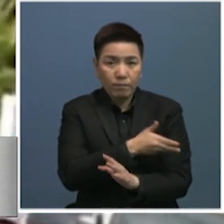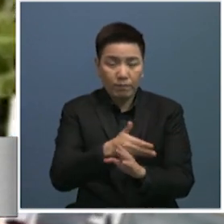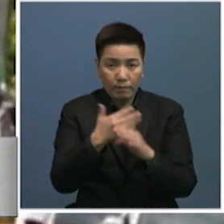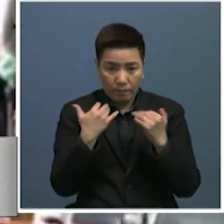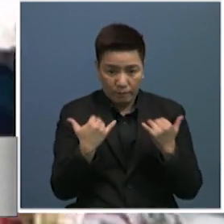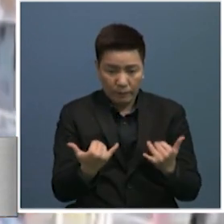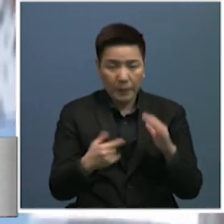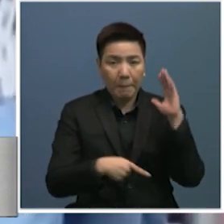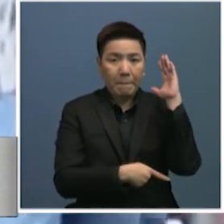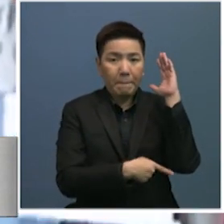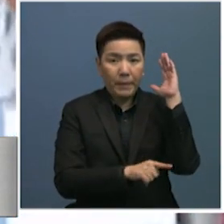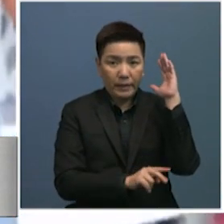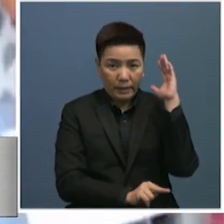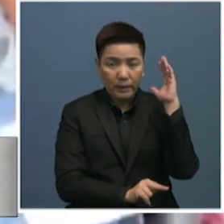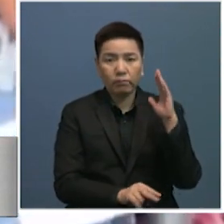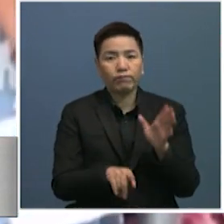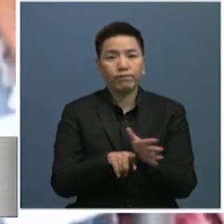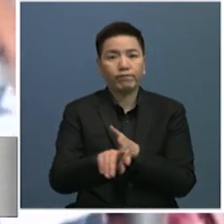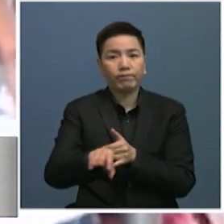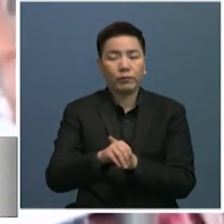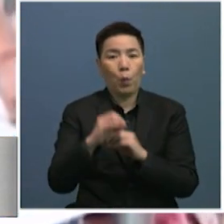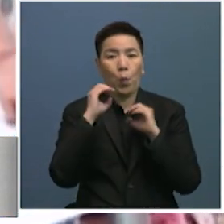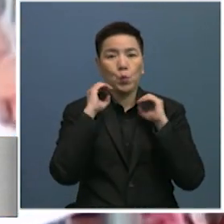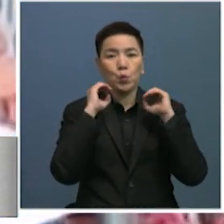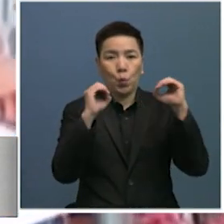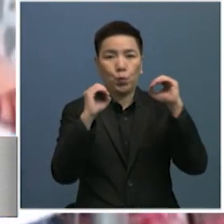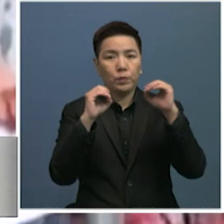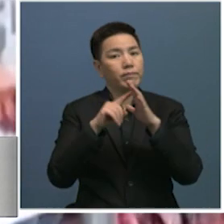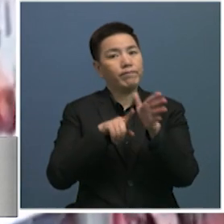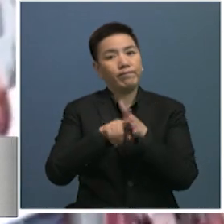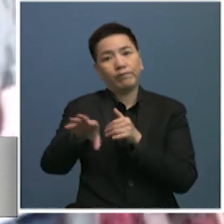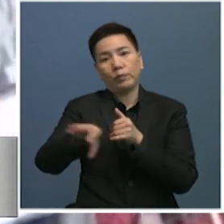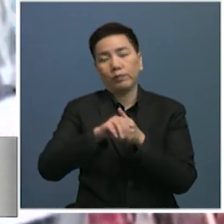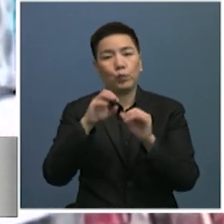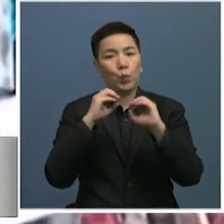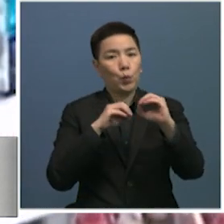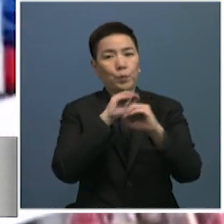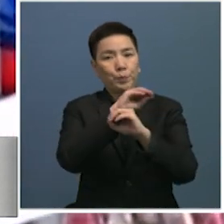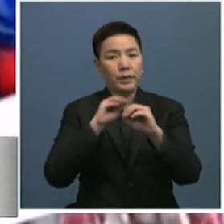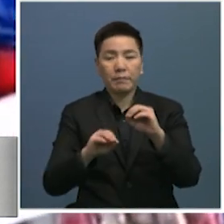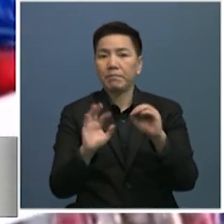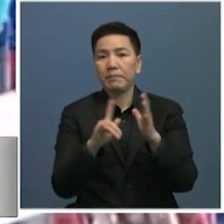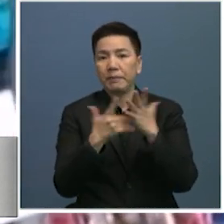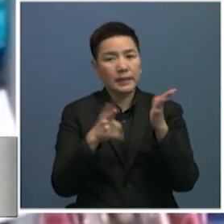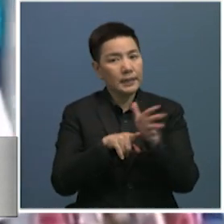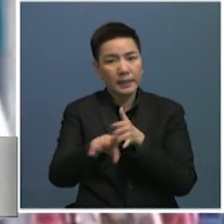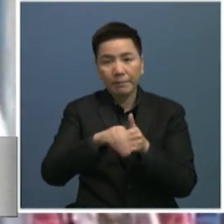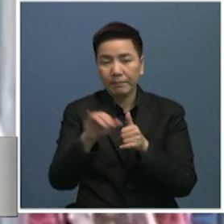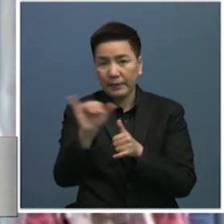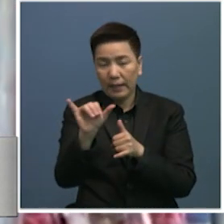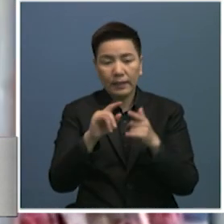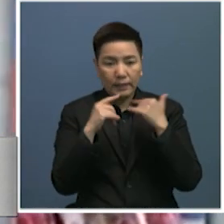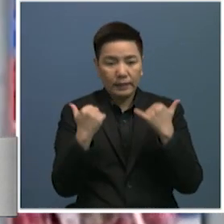ขณะนี้จังหวัดปัตตานียังคงเป็น 0นะครับสำหรับตัวเลขผู้ติดเชื้อกลม19ต้องชื่นชมไปยังผู้ว่าราชการจังหวัดปัตตานี